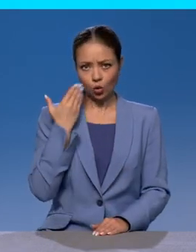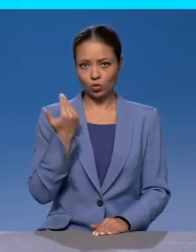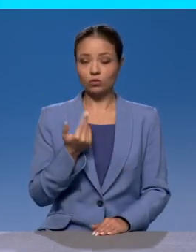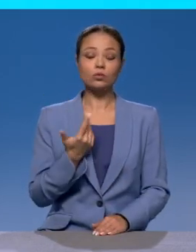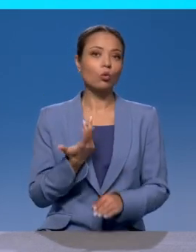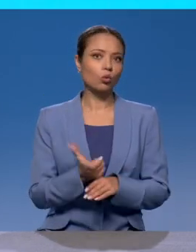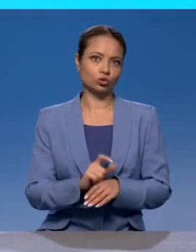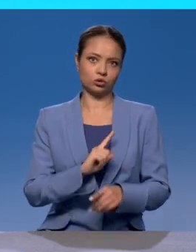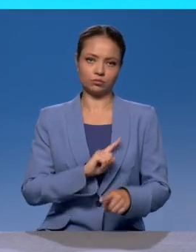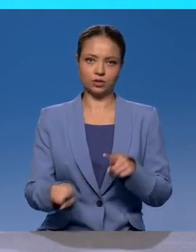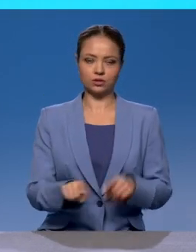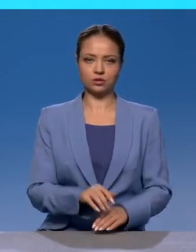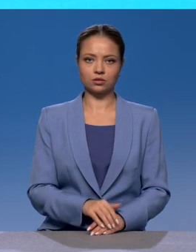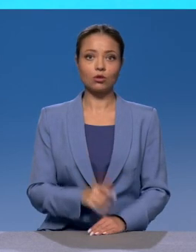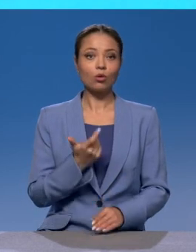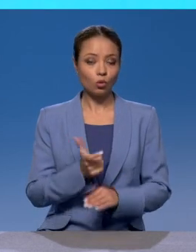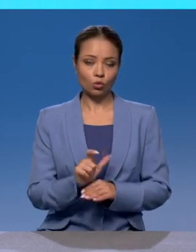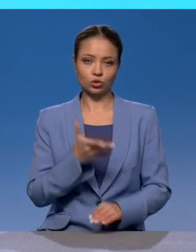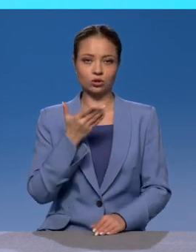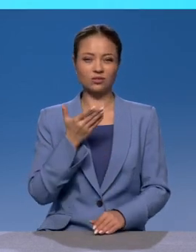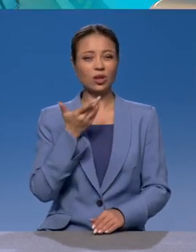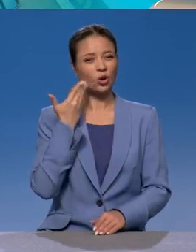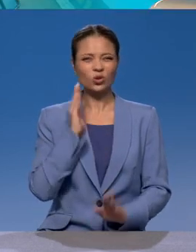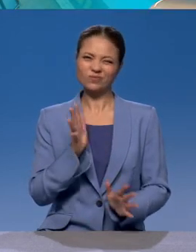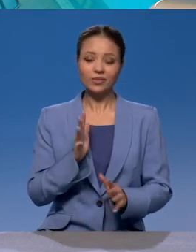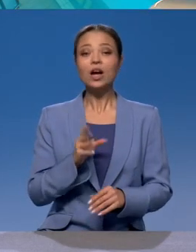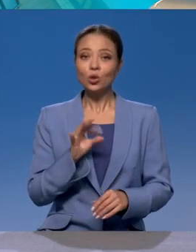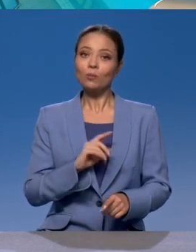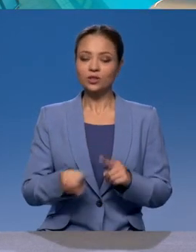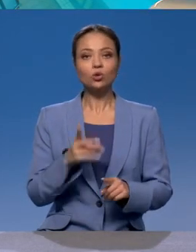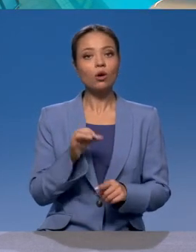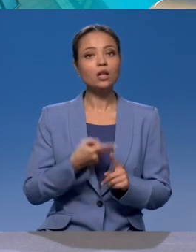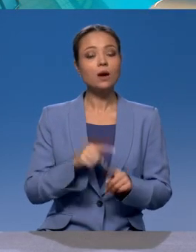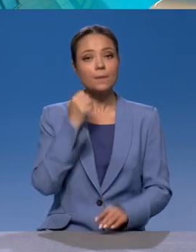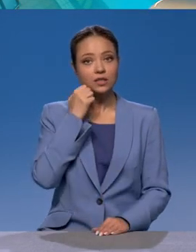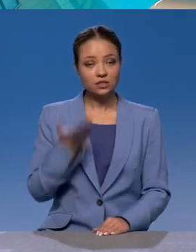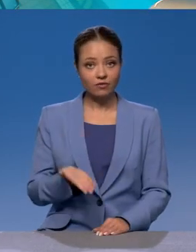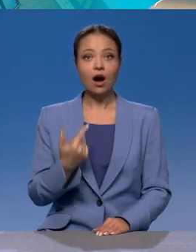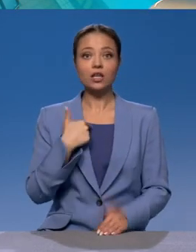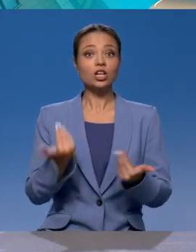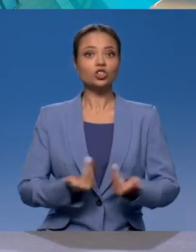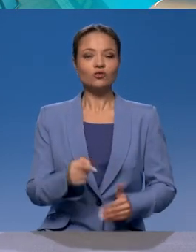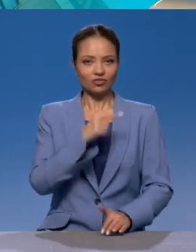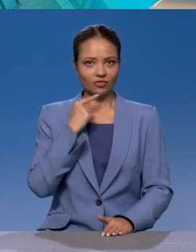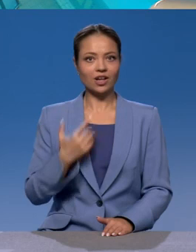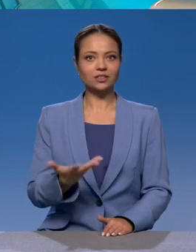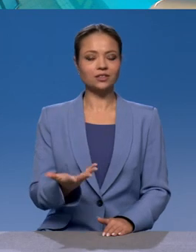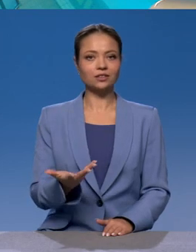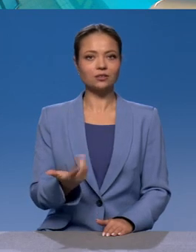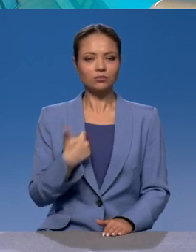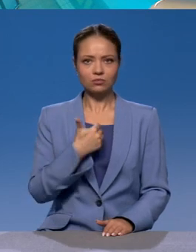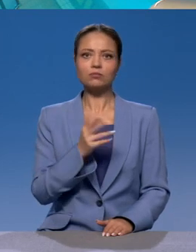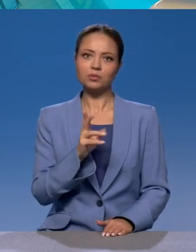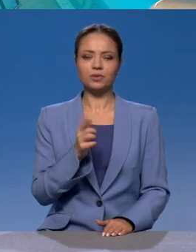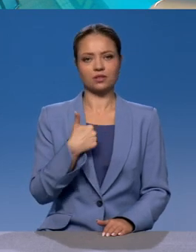Очень быстро и очень легко, но это Москва, понимаете? Вот. А поскольку я живу в России, мне хотелось бы, чтобы